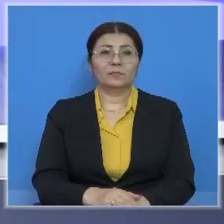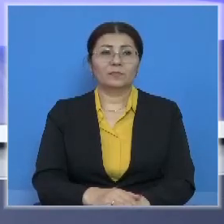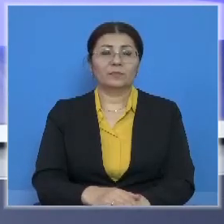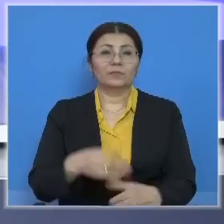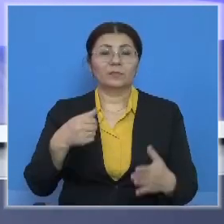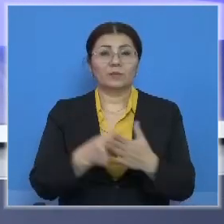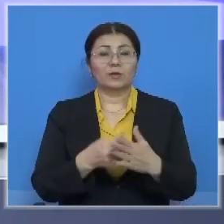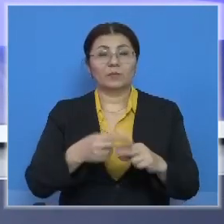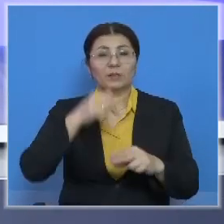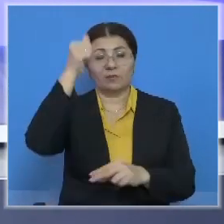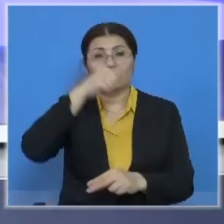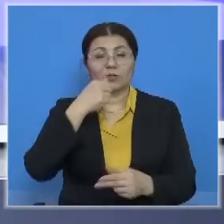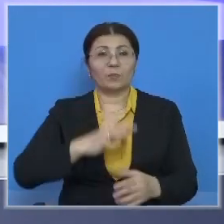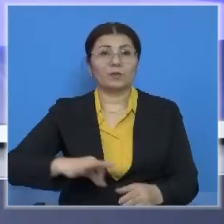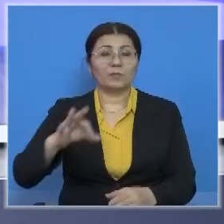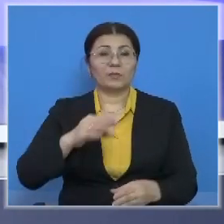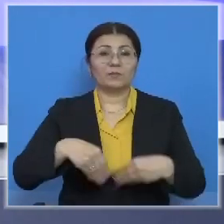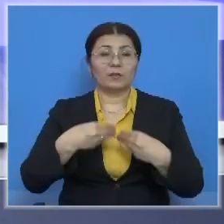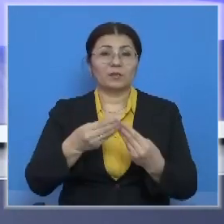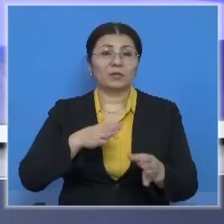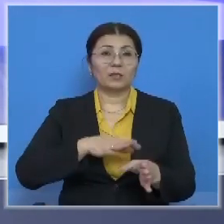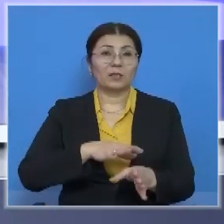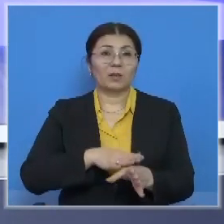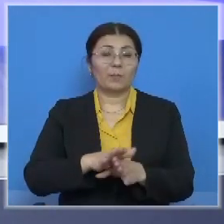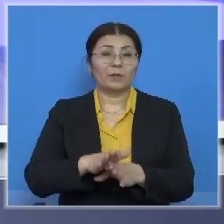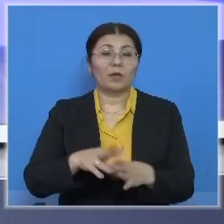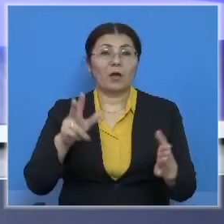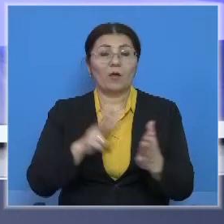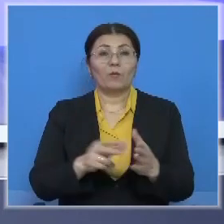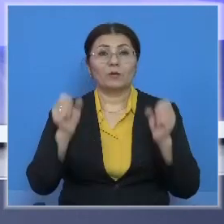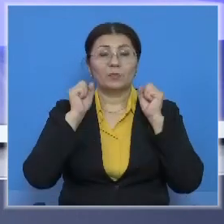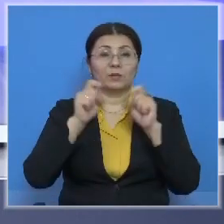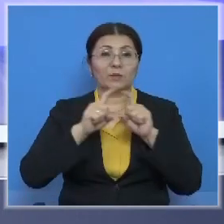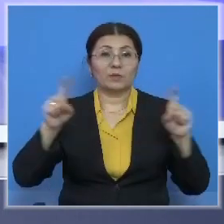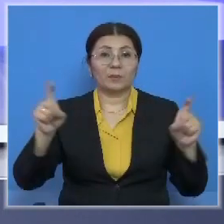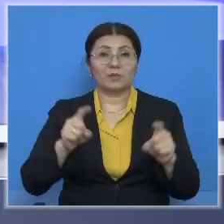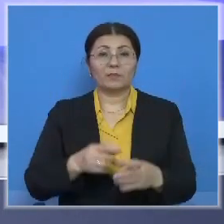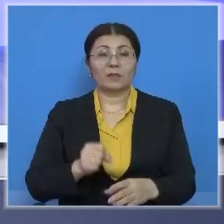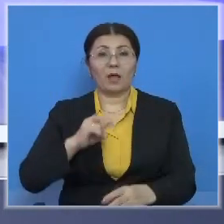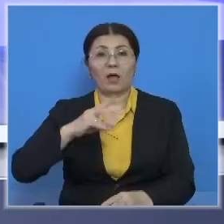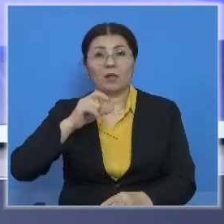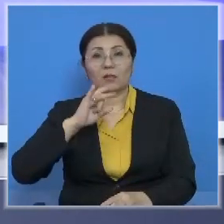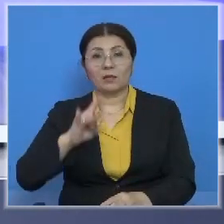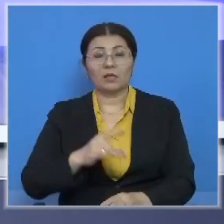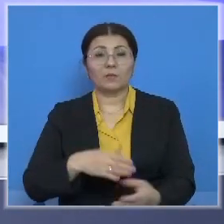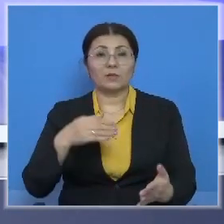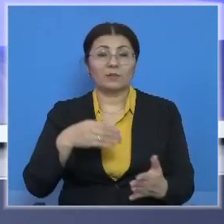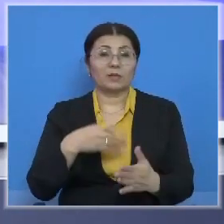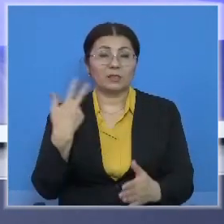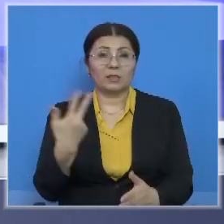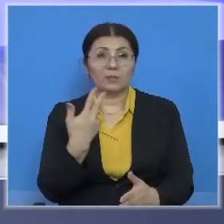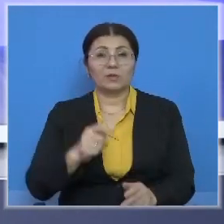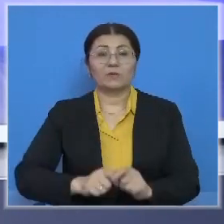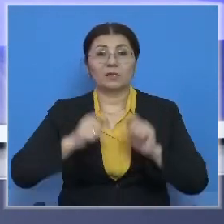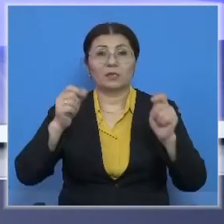до конца текущего года по области сдадут в эксплуатацию 8 физкультурно-оздоровительных комплексов ангарного типа три из них распахнут